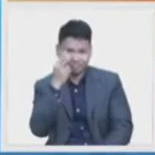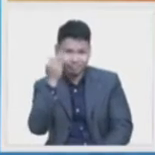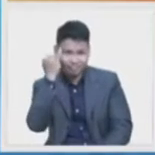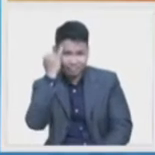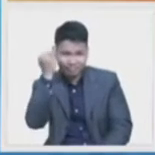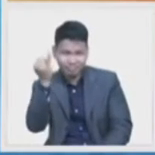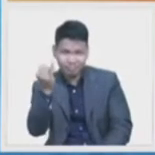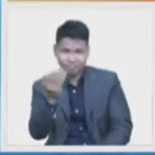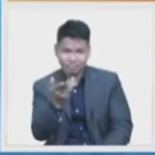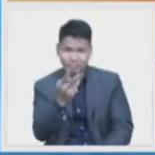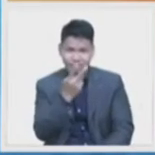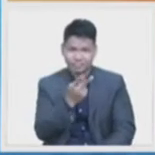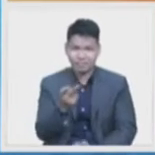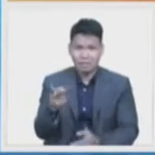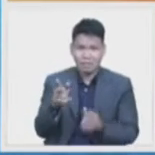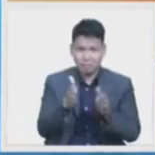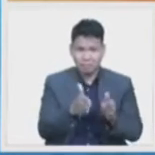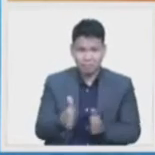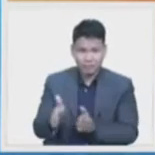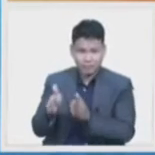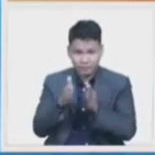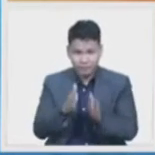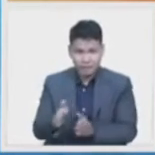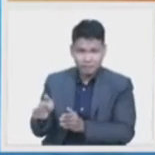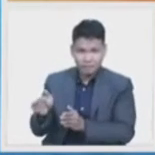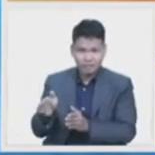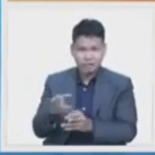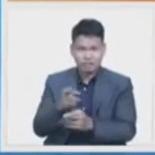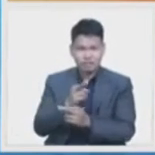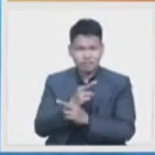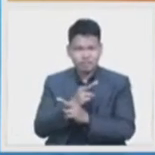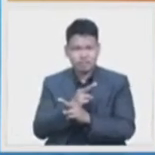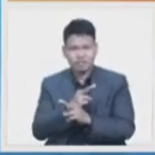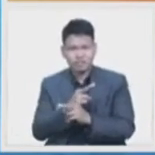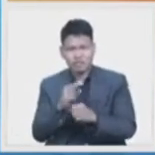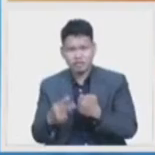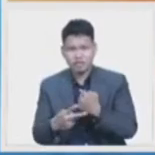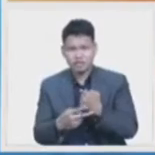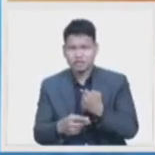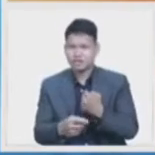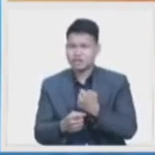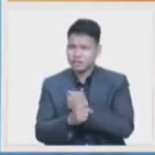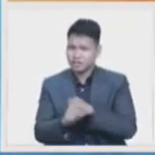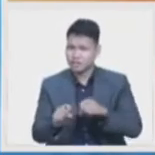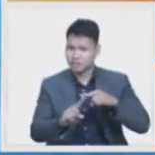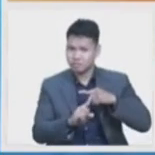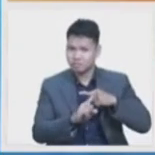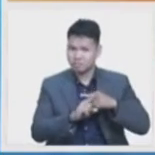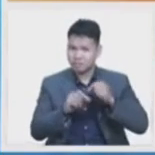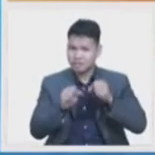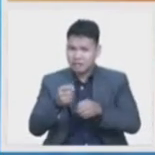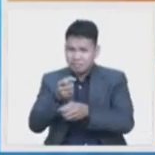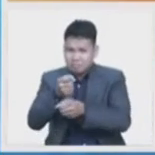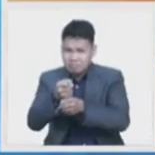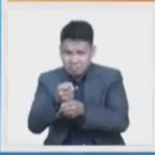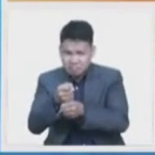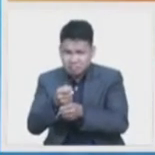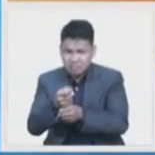kagalaan, the plan of salvation. Pwede unta mapugnga nila ang tao, pero tungod sa gugma sa